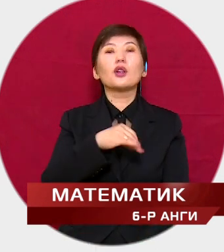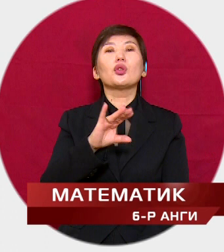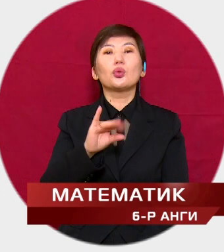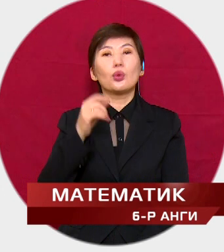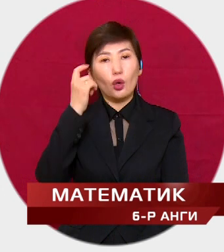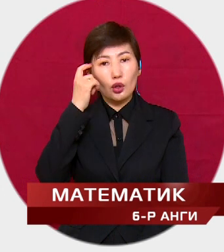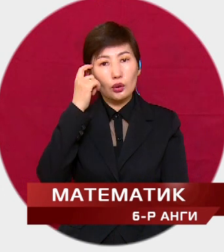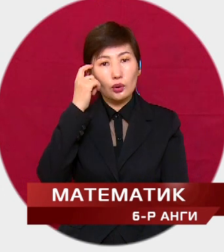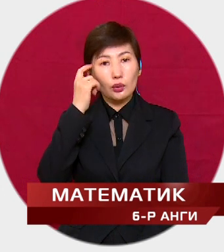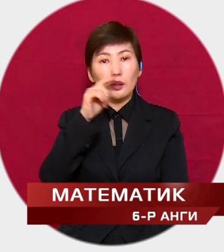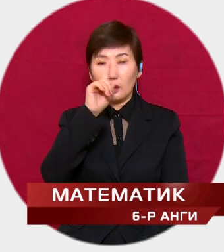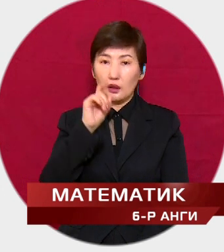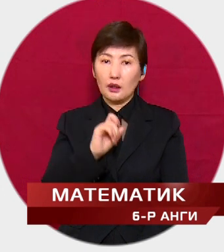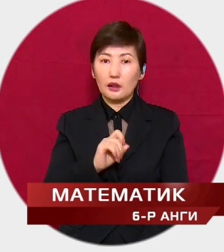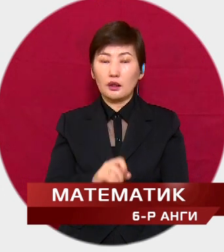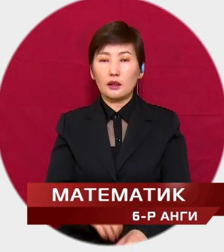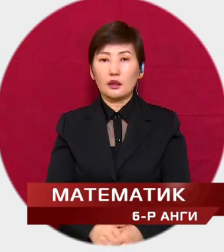гэхээр